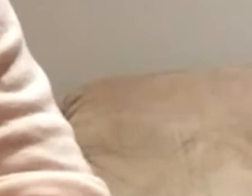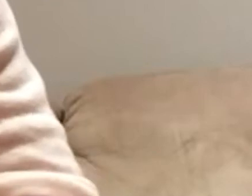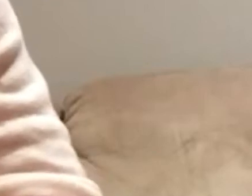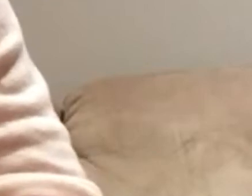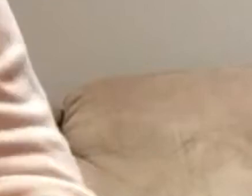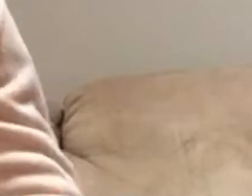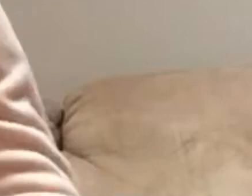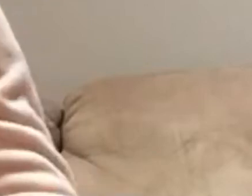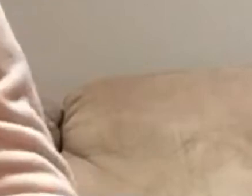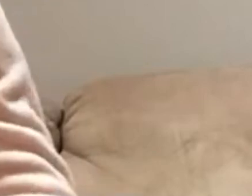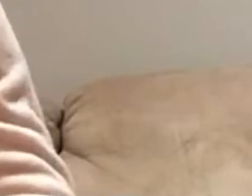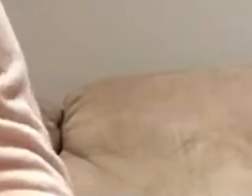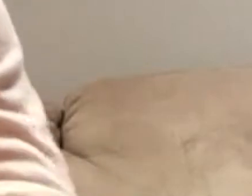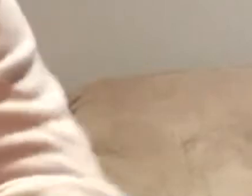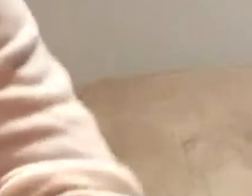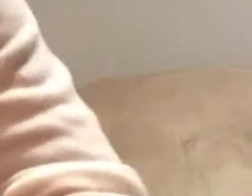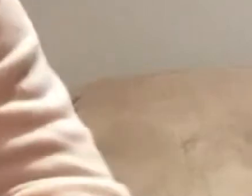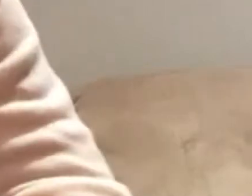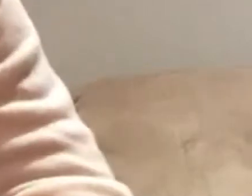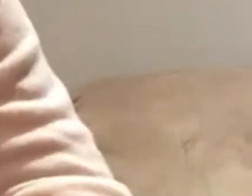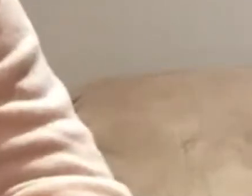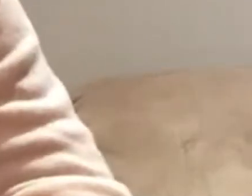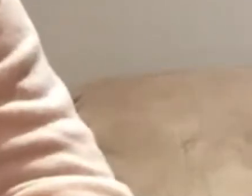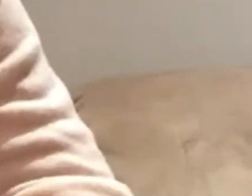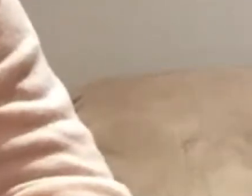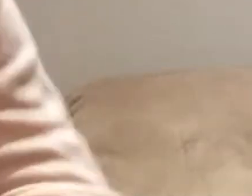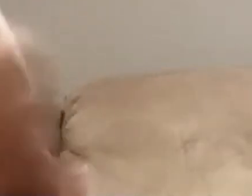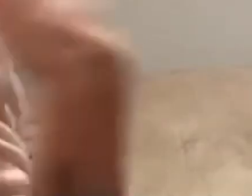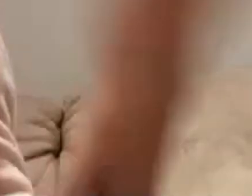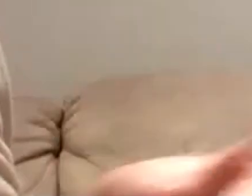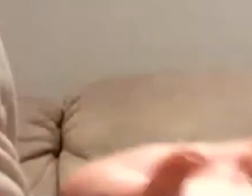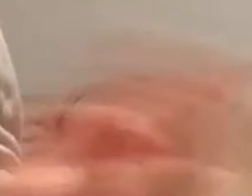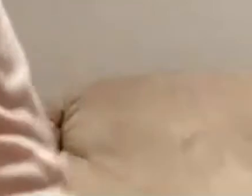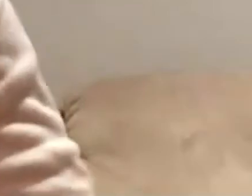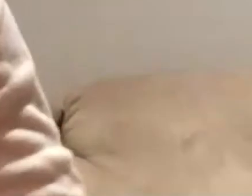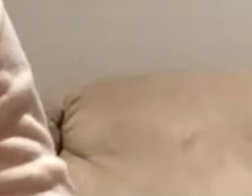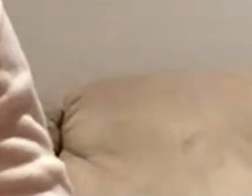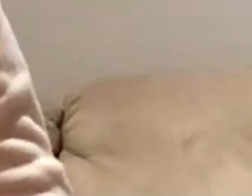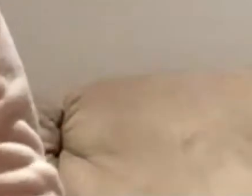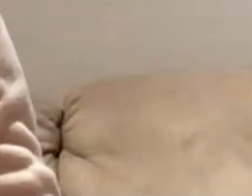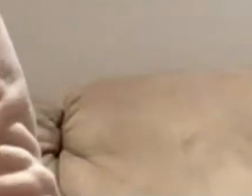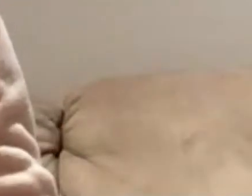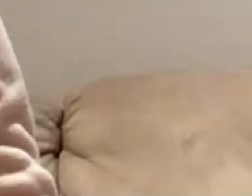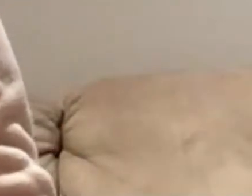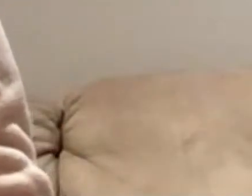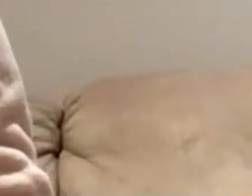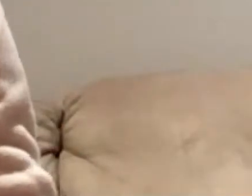c'est une rencontre entre des danseurs professionnels